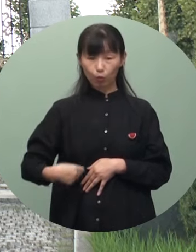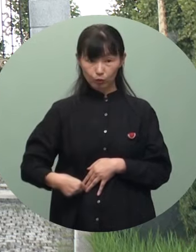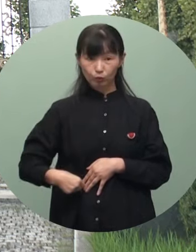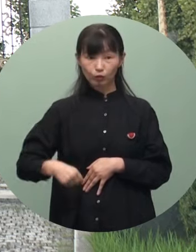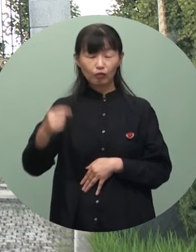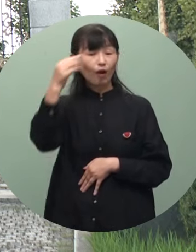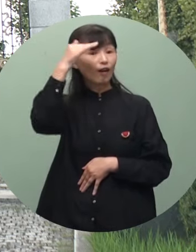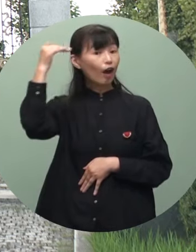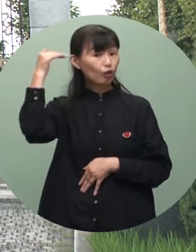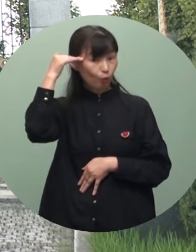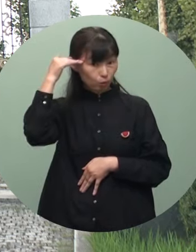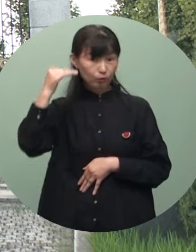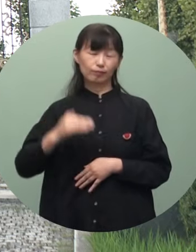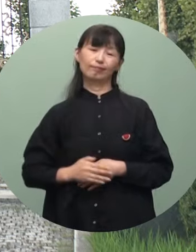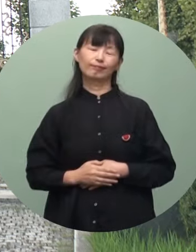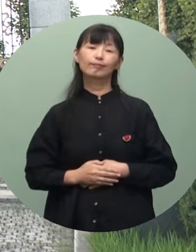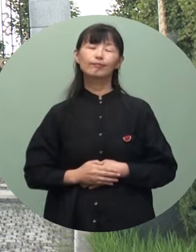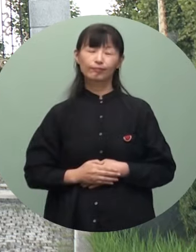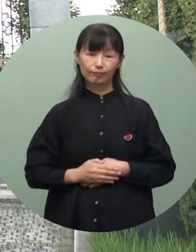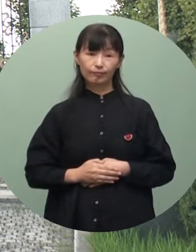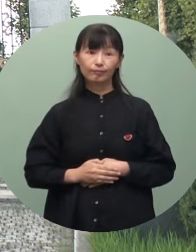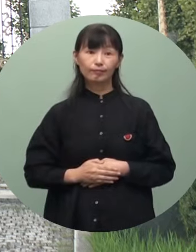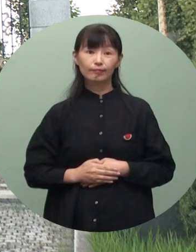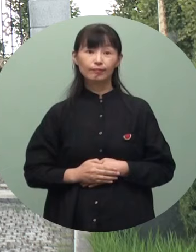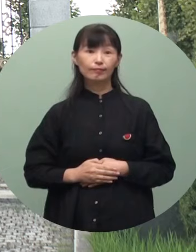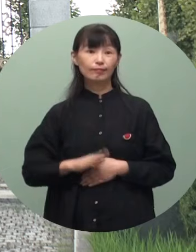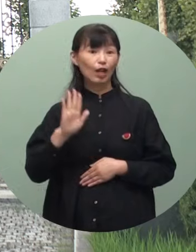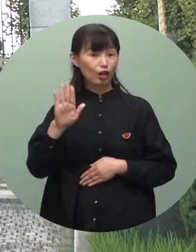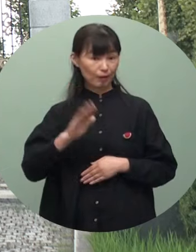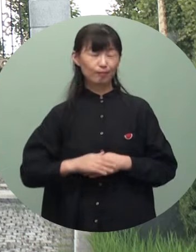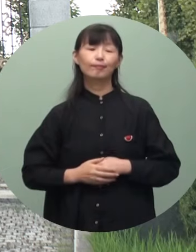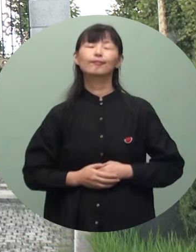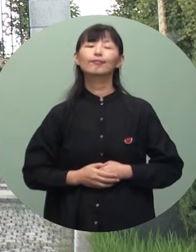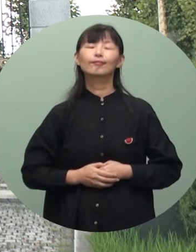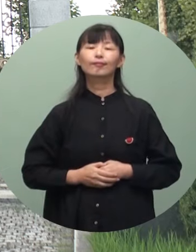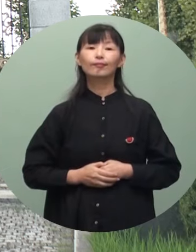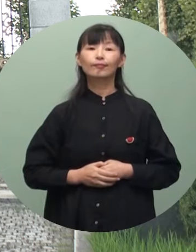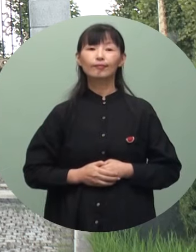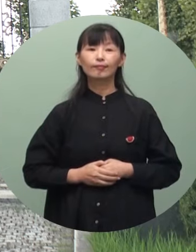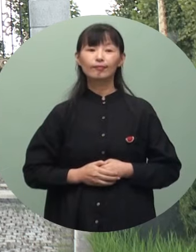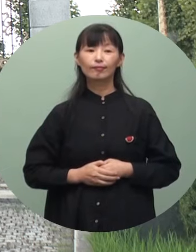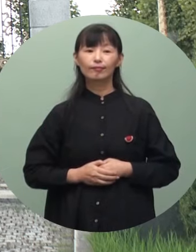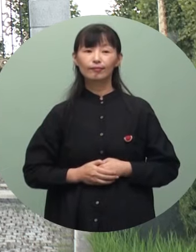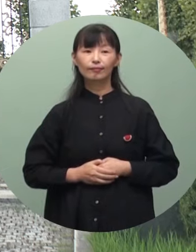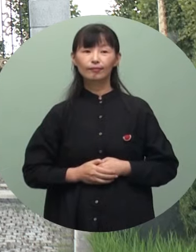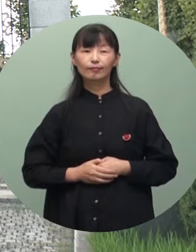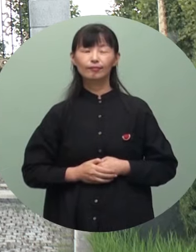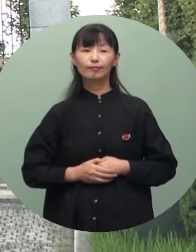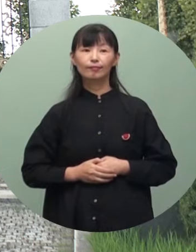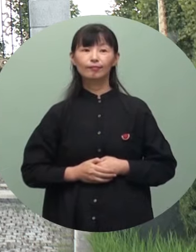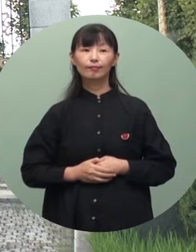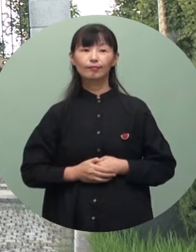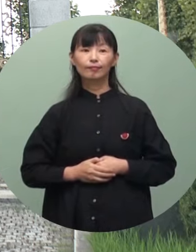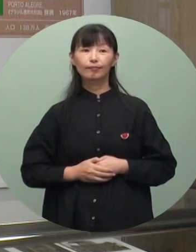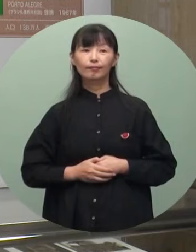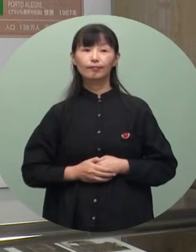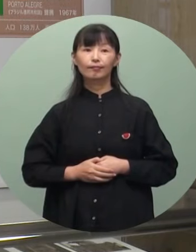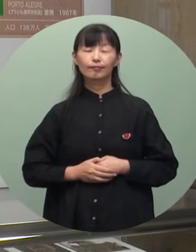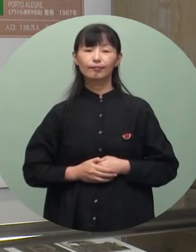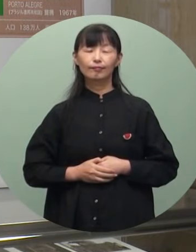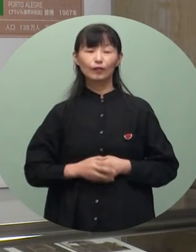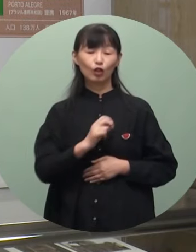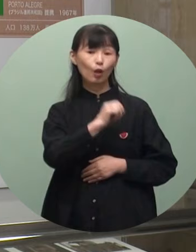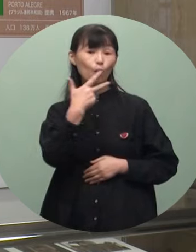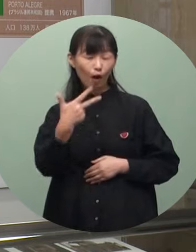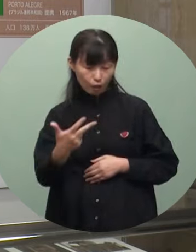ルギーのゲント市、フランスのナンシー市、中国の蘇州市、 韓国のチョンジュ市です。 金